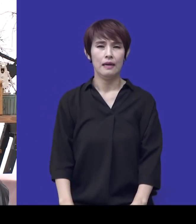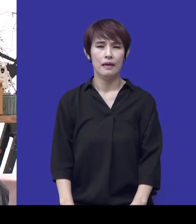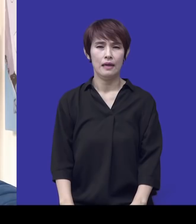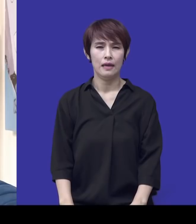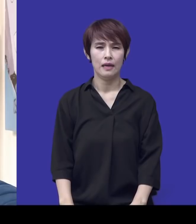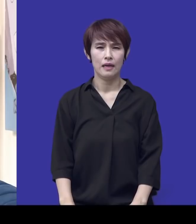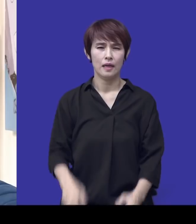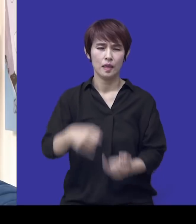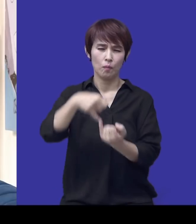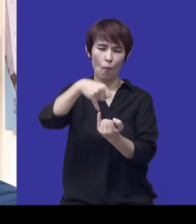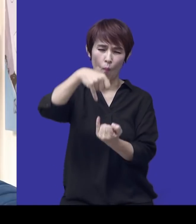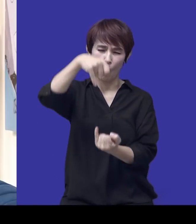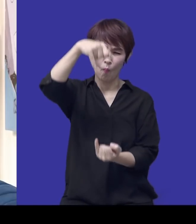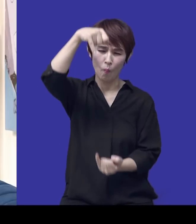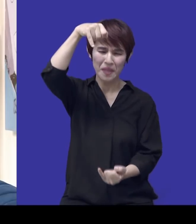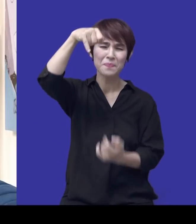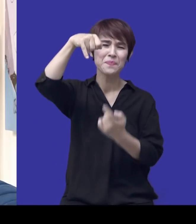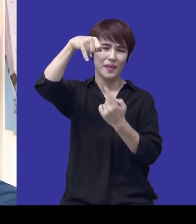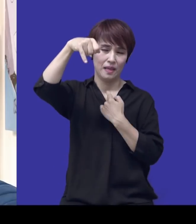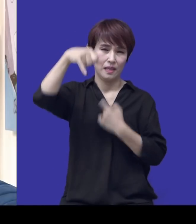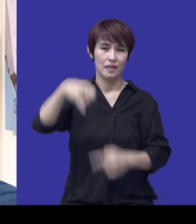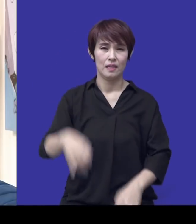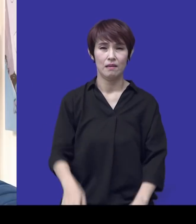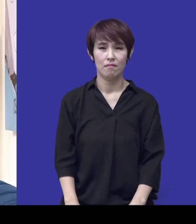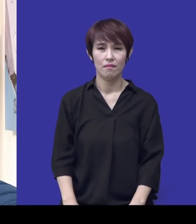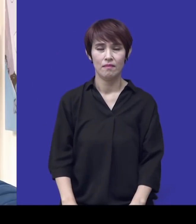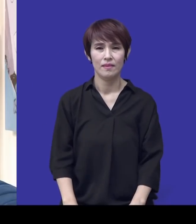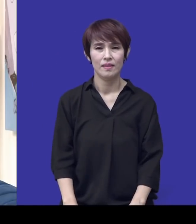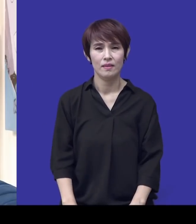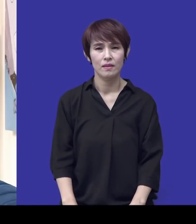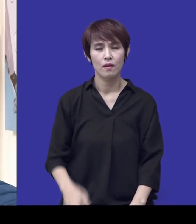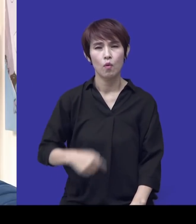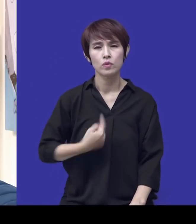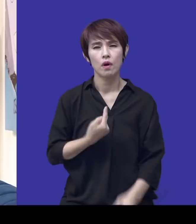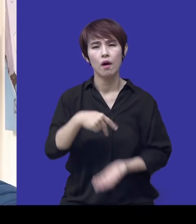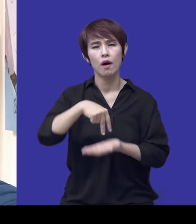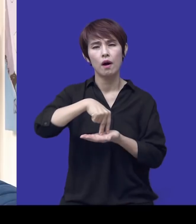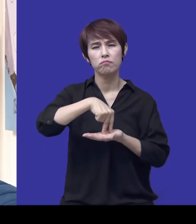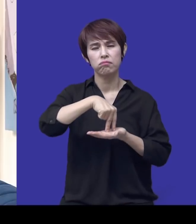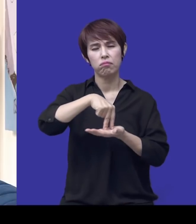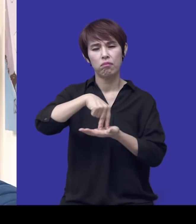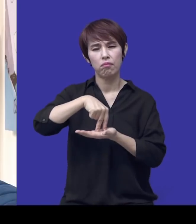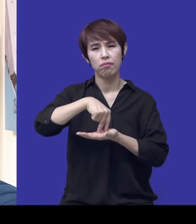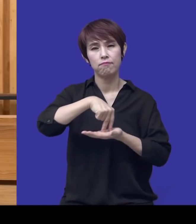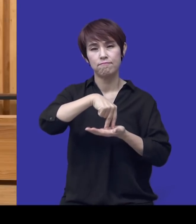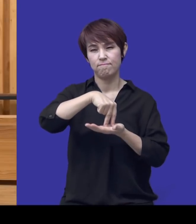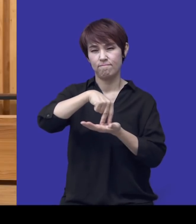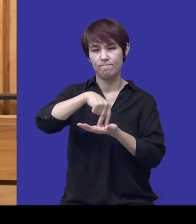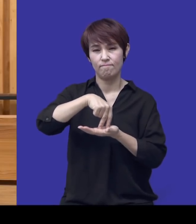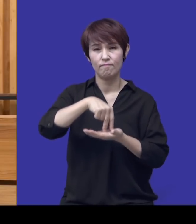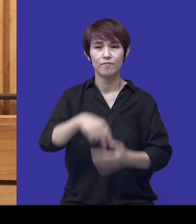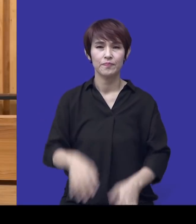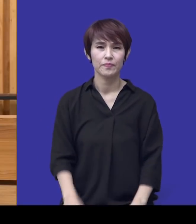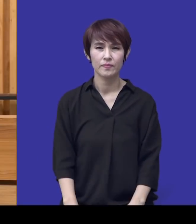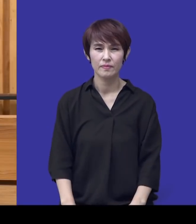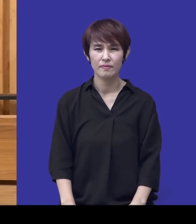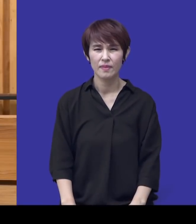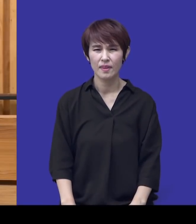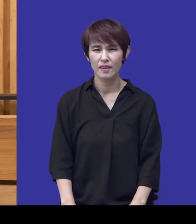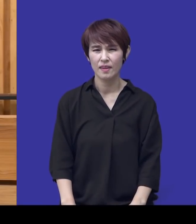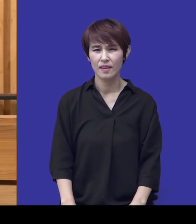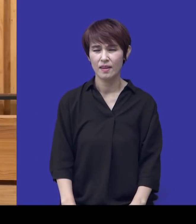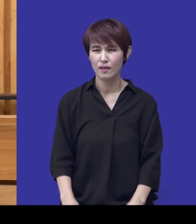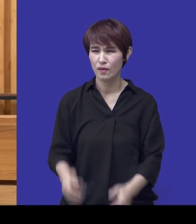그렇게 조금씩 그 혼자 있는 그 외로움이랄까? 그런 거에 대해서 알게 됐던 것 같아요. 정말 말 그대로 고아 아닌